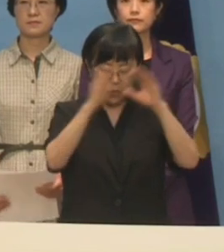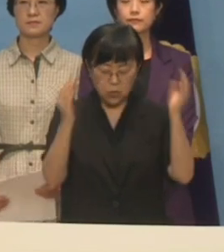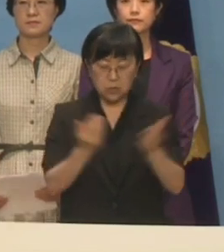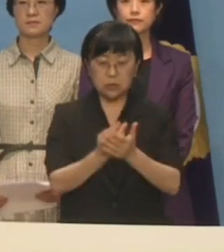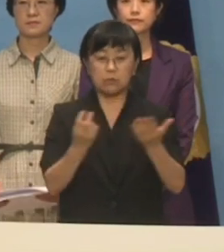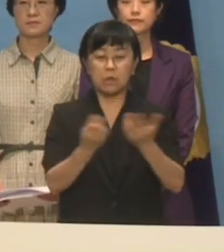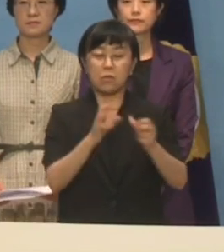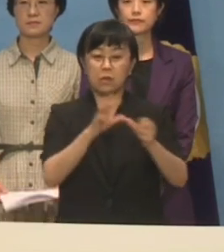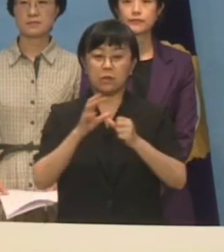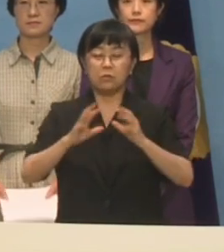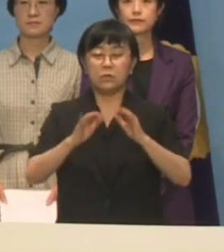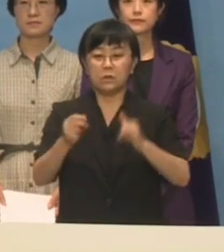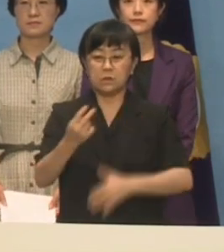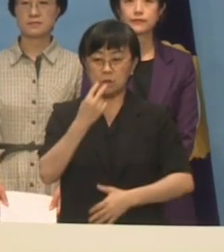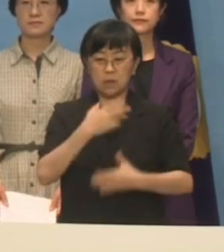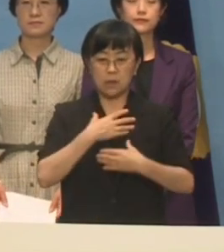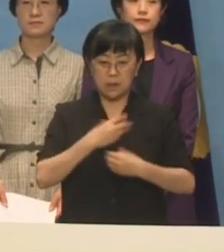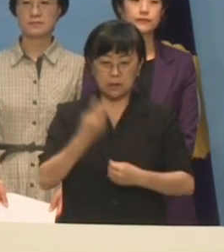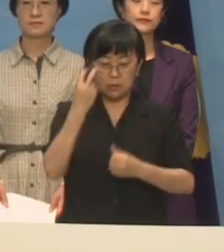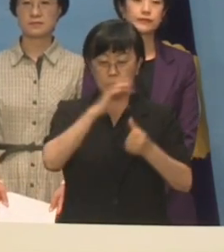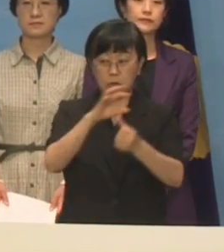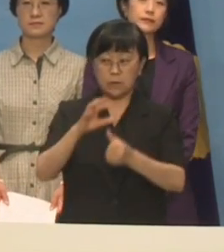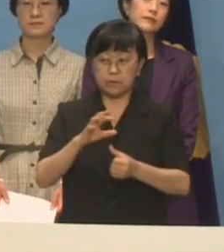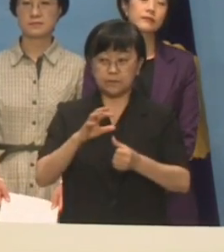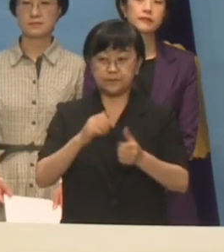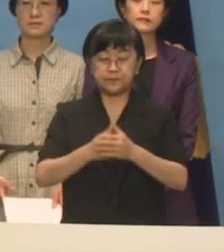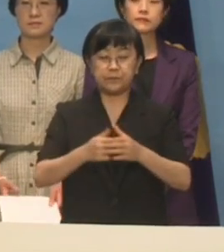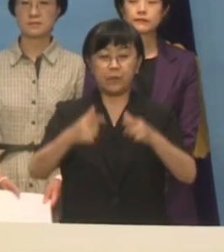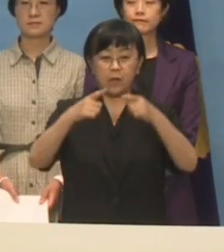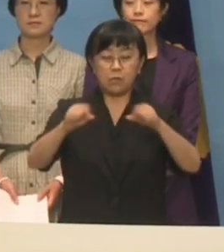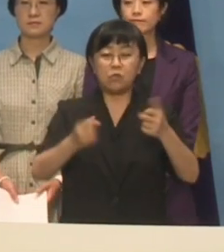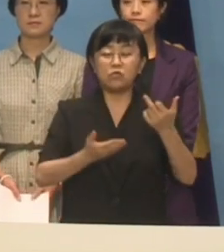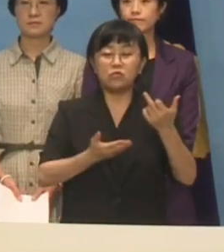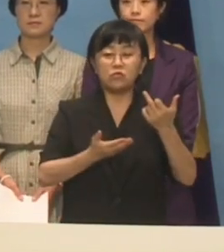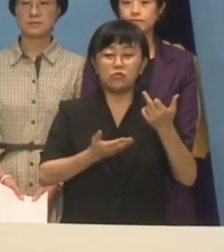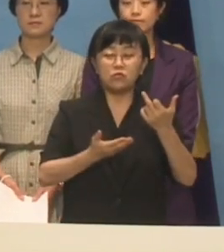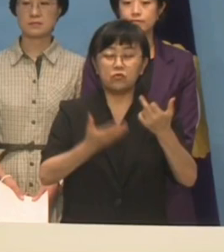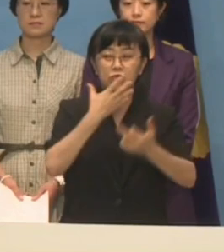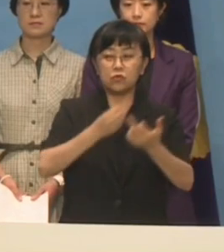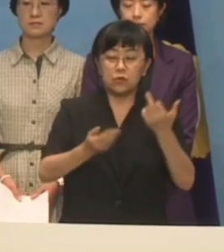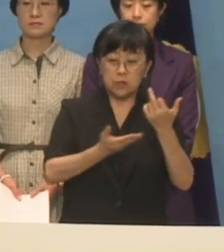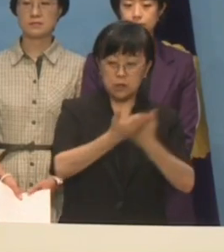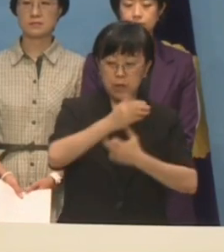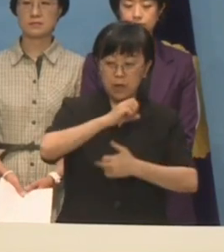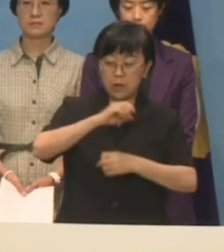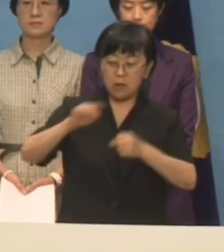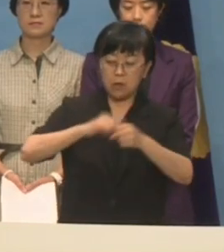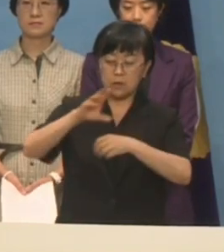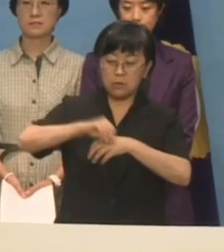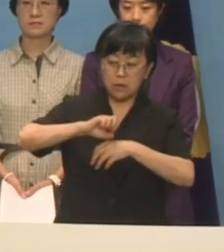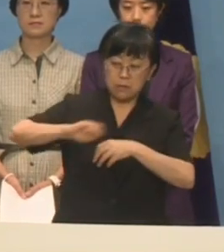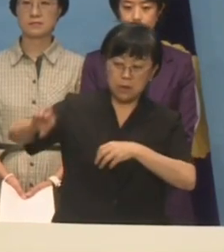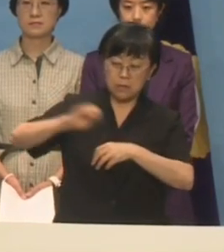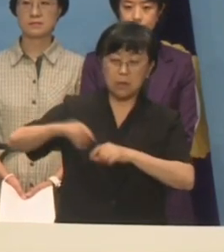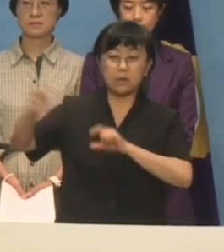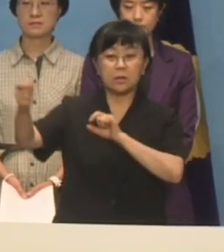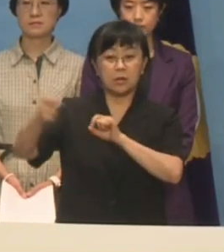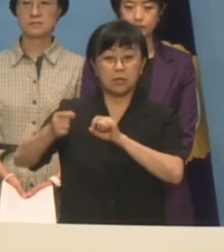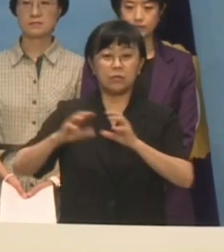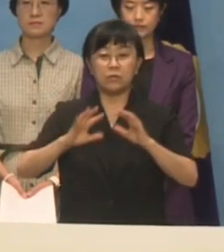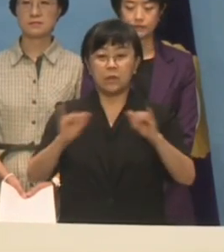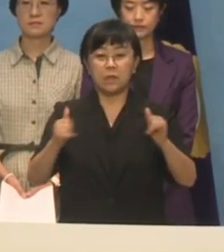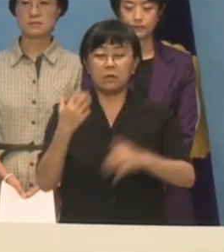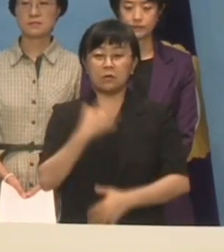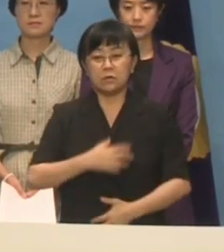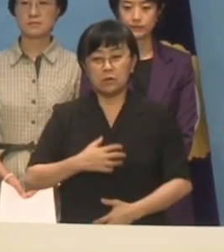동원해 국민의 생명과 안전 지켜야 일본 후쿠시마 원전 오염수 해양 투기가 코앞으로 다가오며